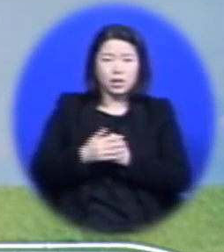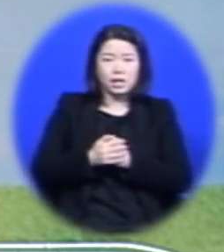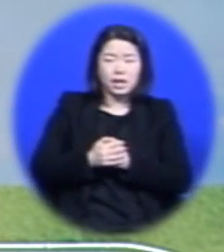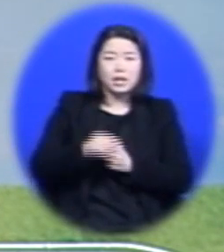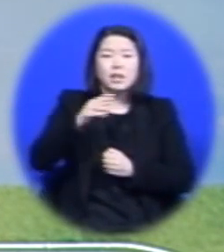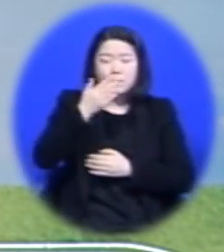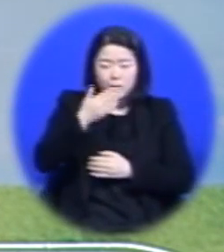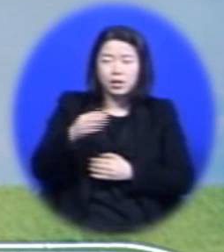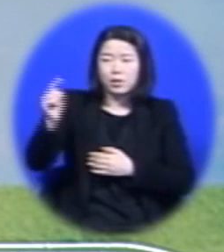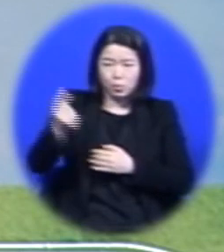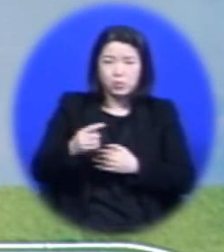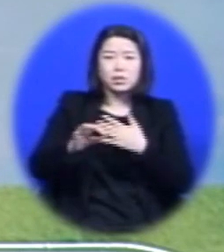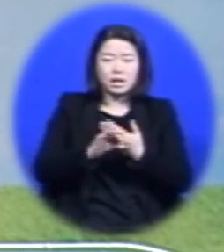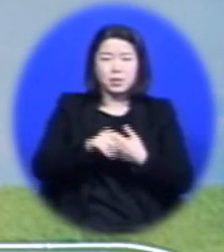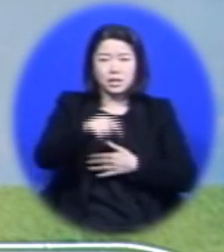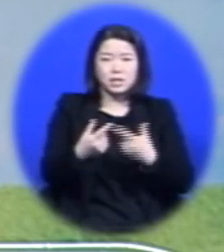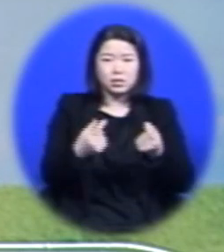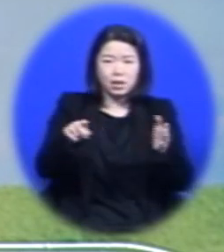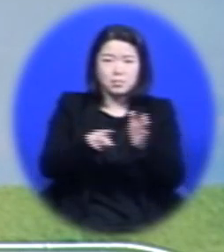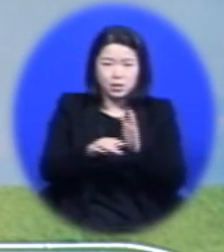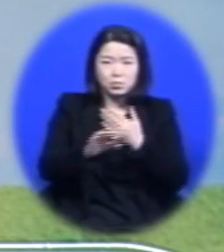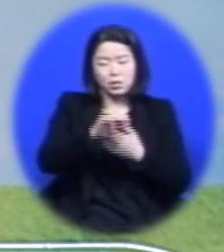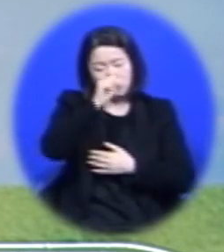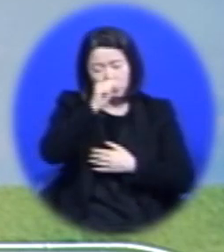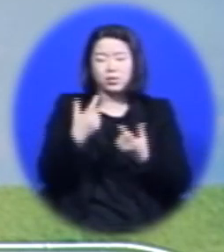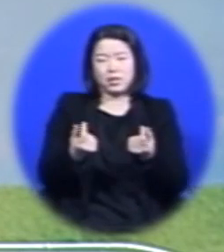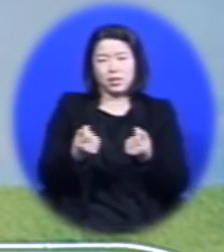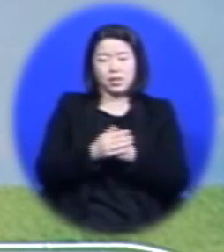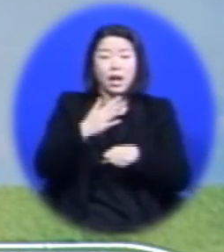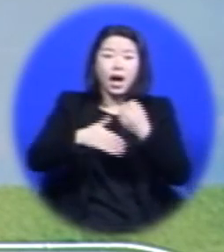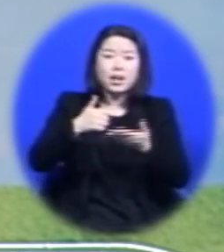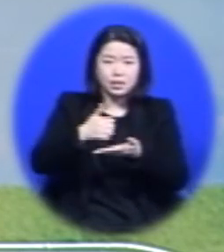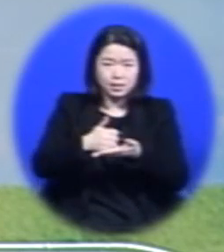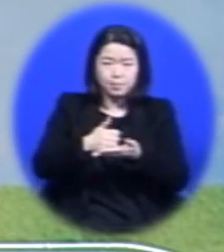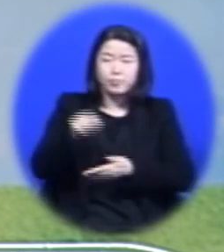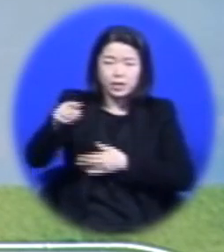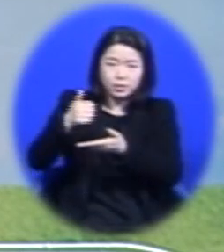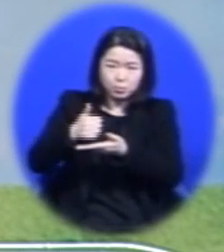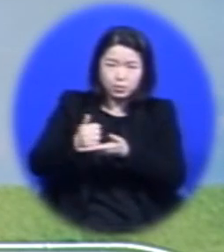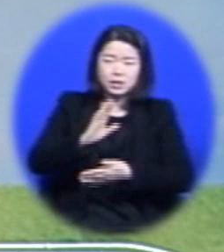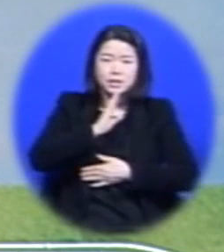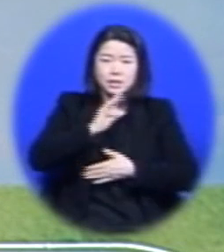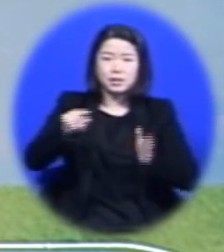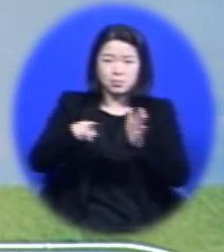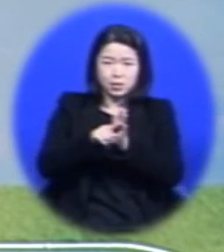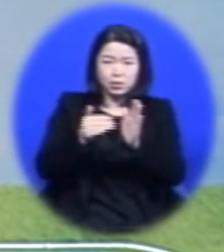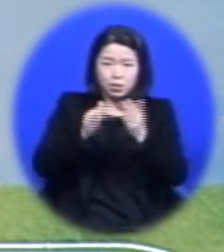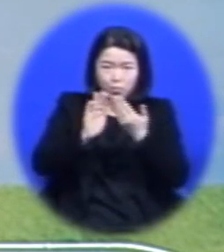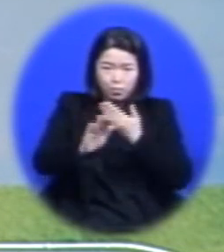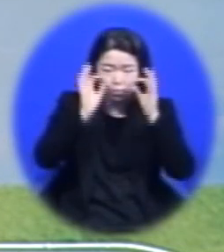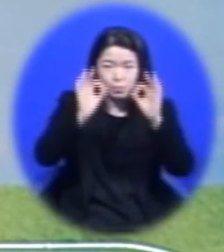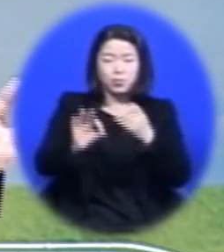오셨다면 이렇게 믿으시면 좋겠어요 하나님 그분을 진짜 미 거 보면